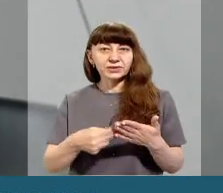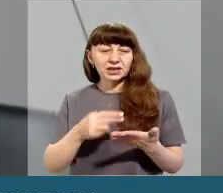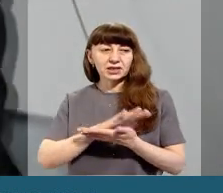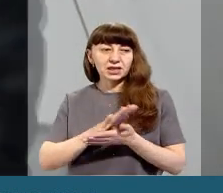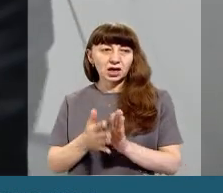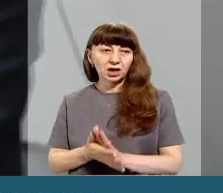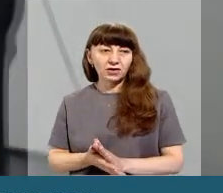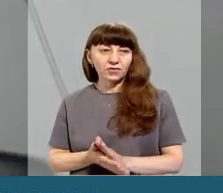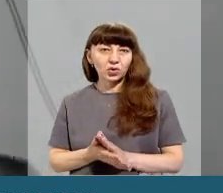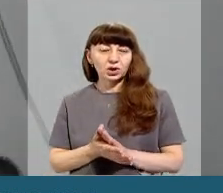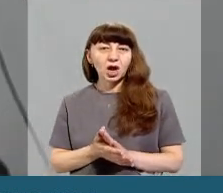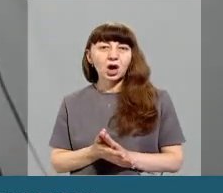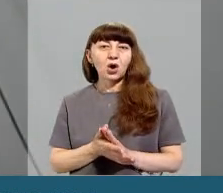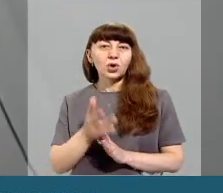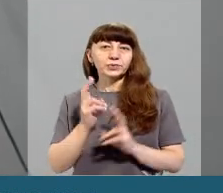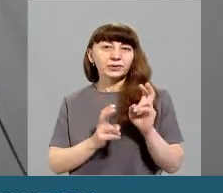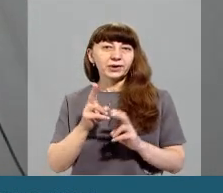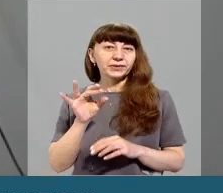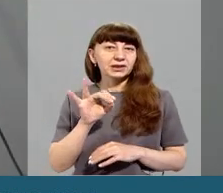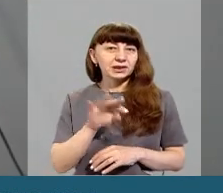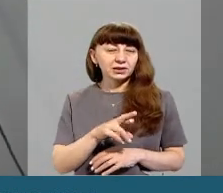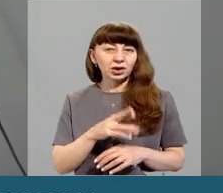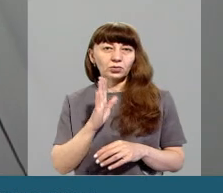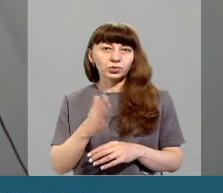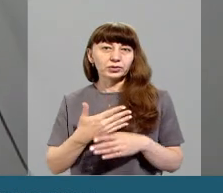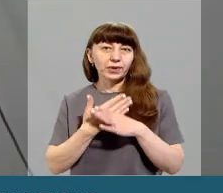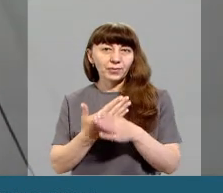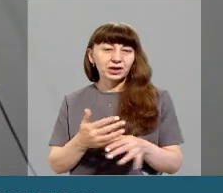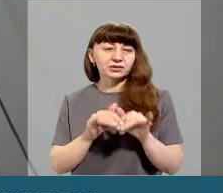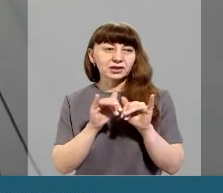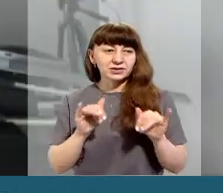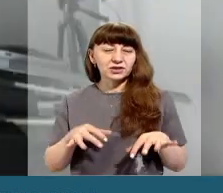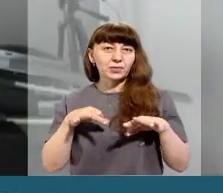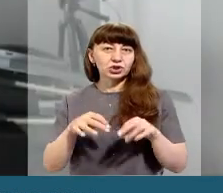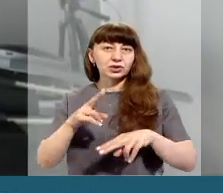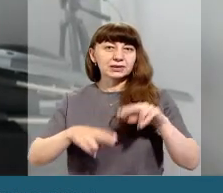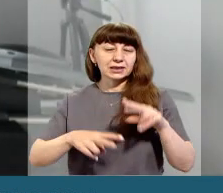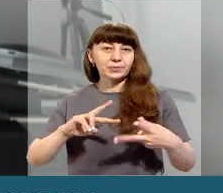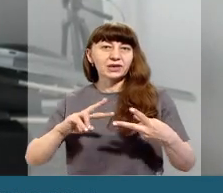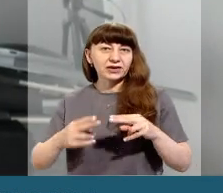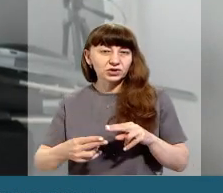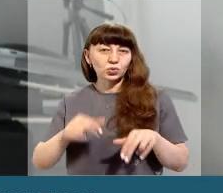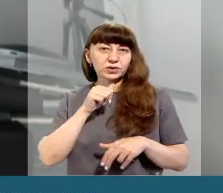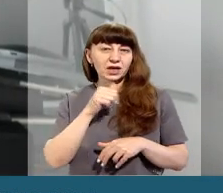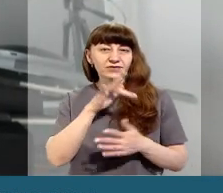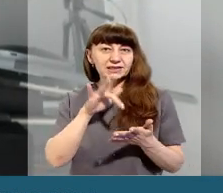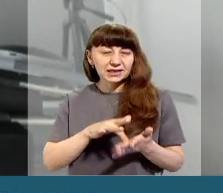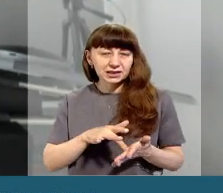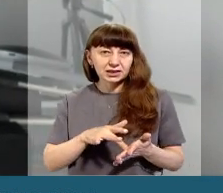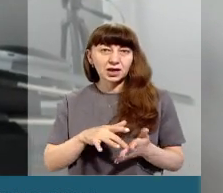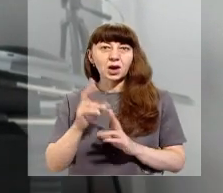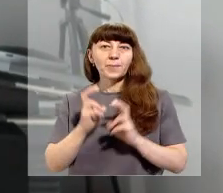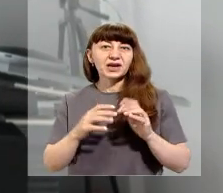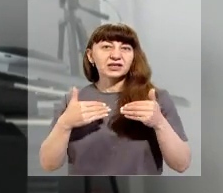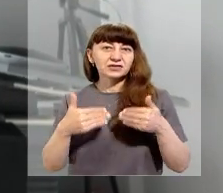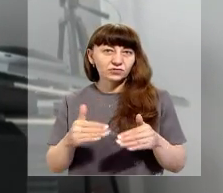дамытып, Қостанайды автомобиль өндірісі мен экспортының орталығына айналдыруға септігін тигізеді.